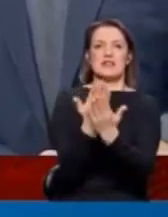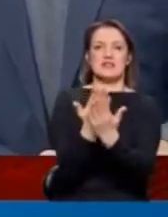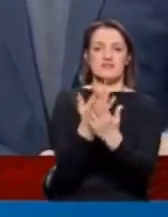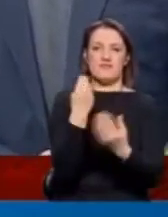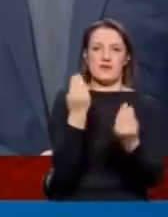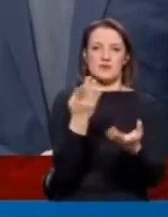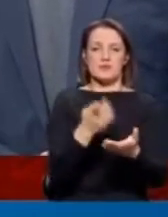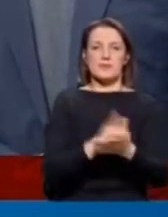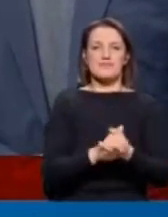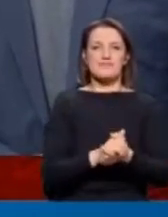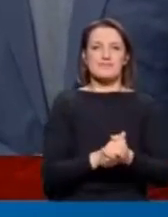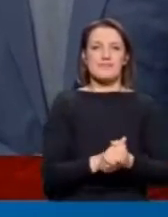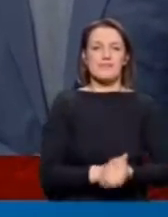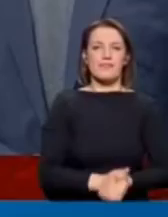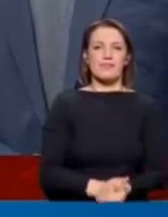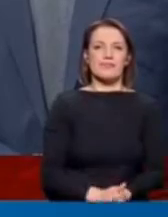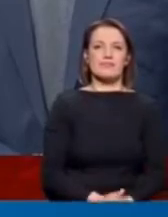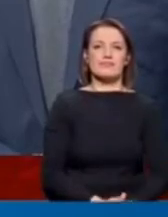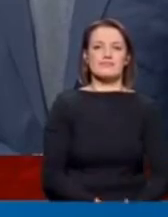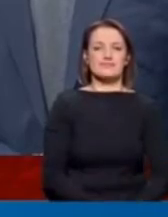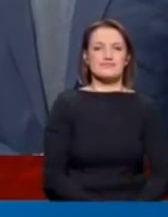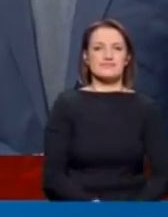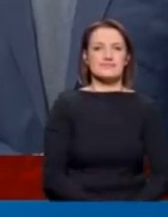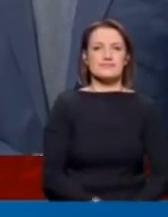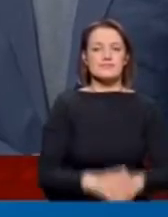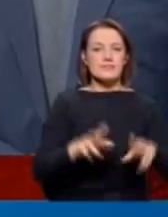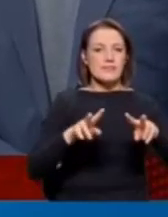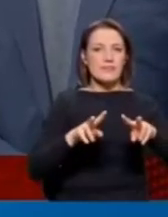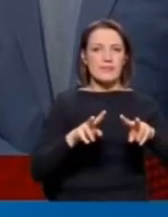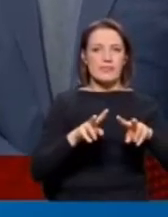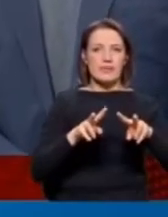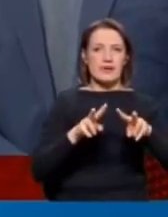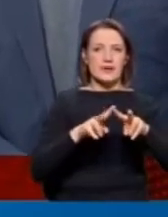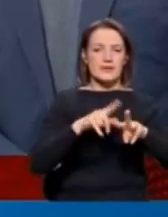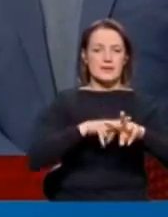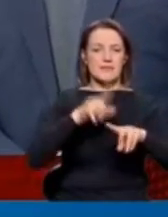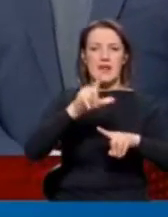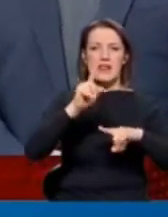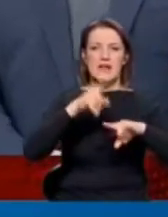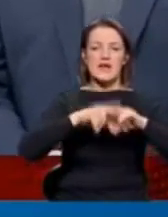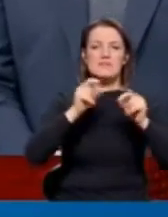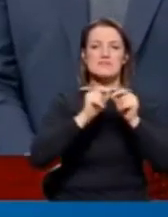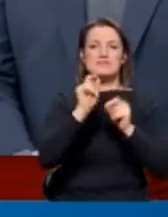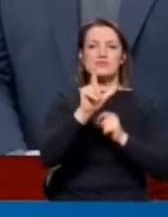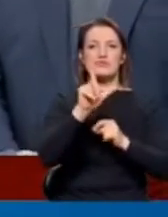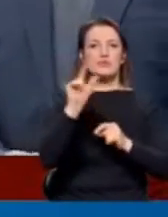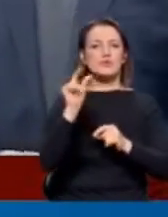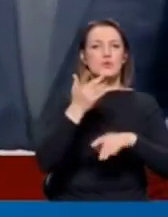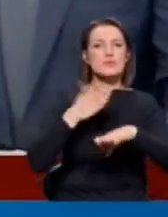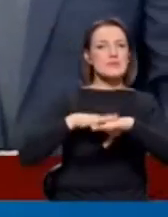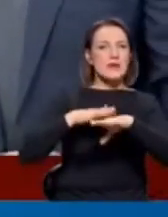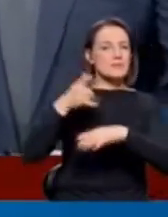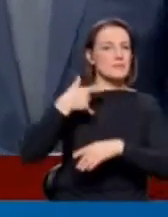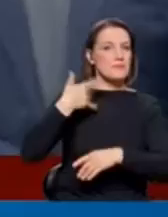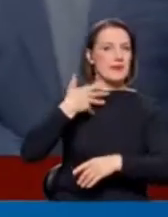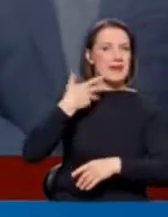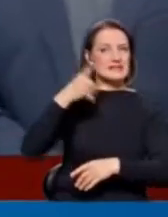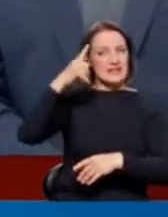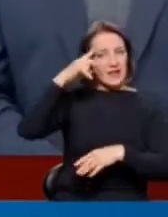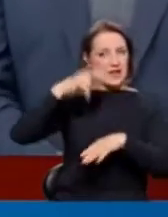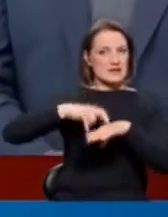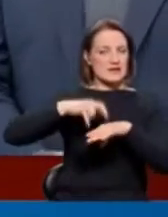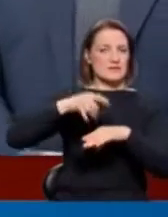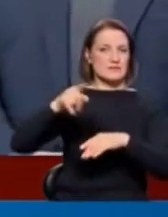bundan şeyin haberi var mı Mesela Melih bulunun Ödemiş mi yapılı ne yapıyor acaba Çok merak ediyorum sen